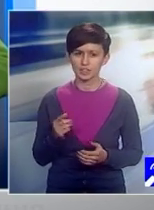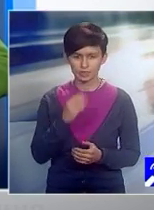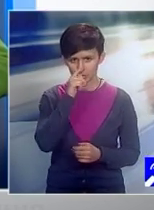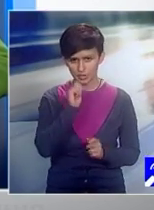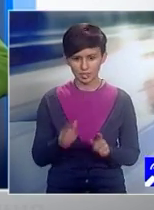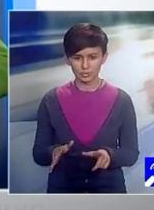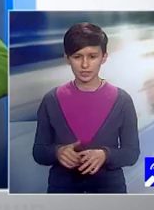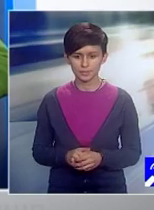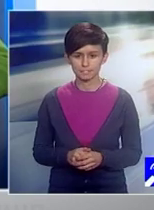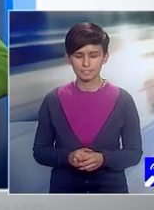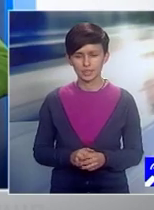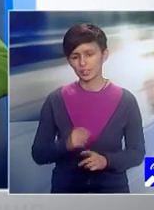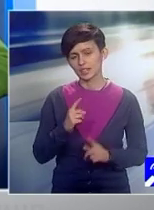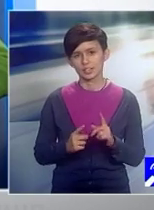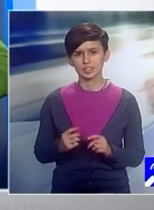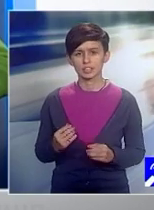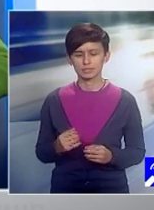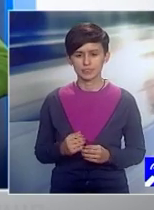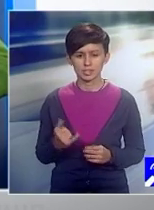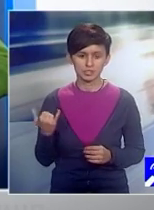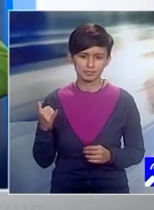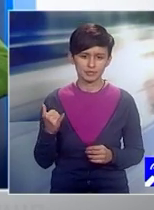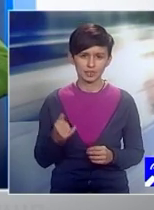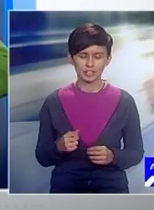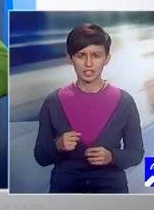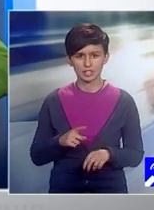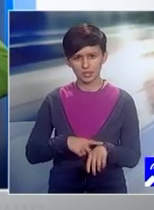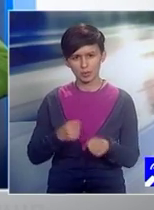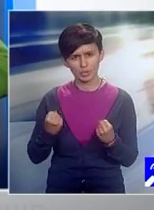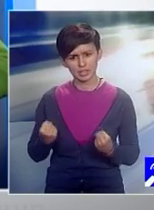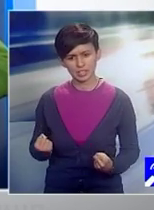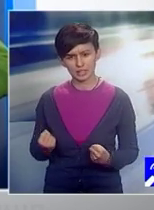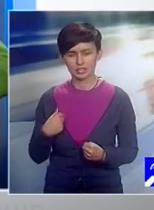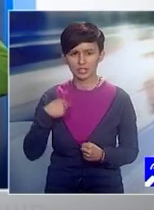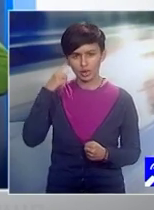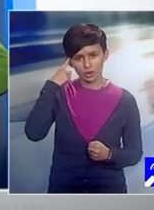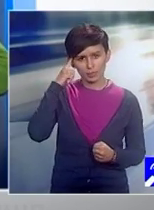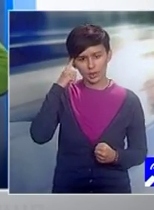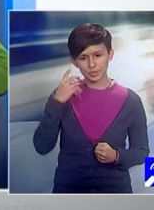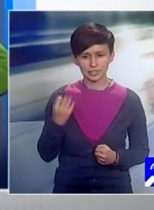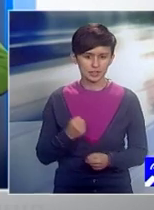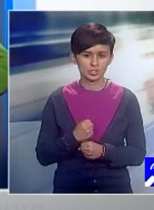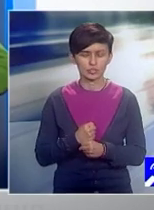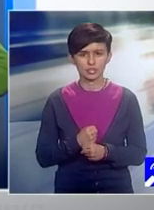venit momentele mai grele am început să mă gândesc, vai, ce o să fac, ce se va întâmpla, dar am zis nu mă las.